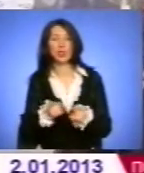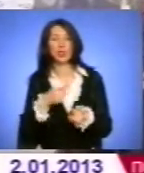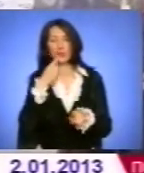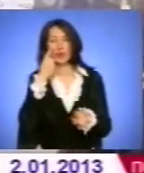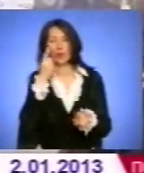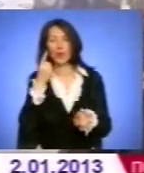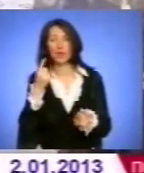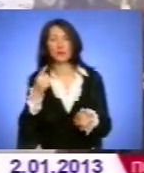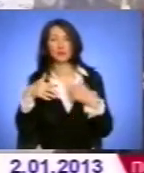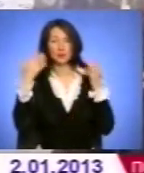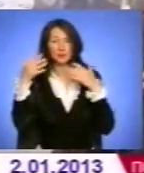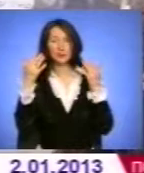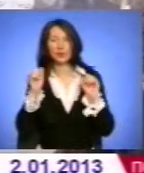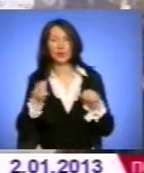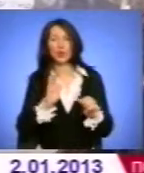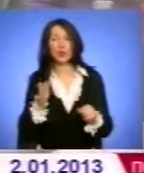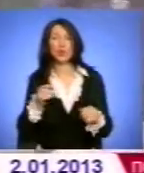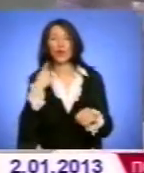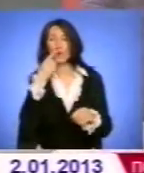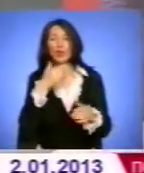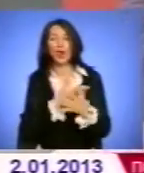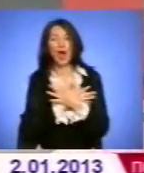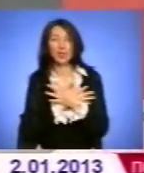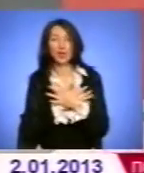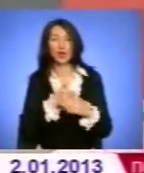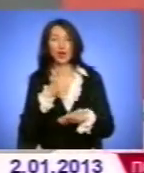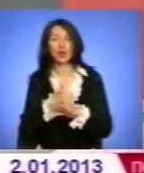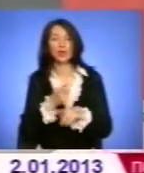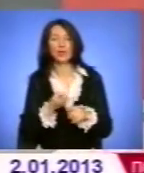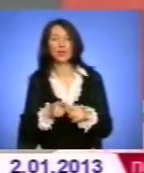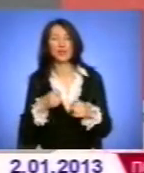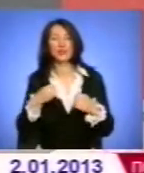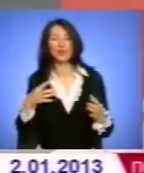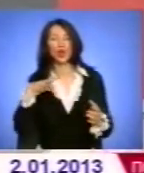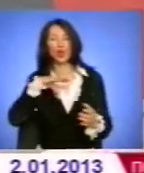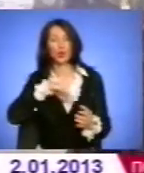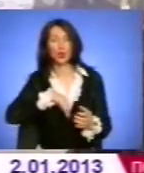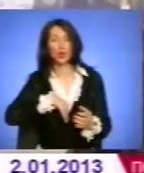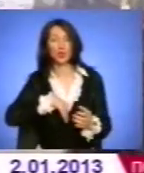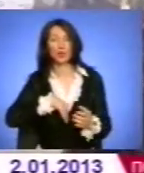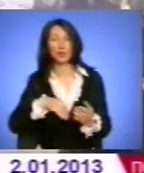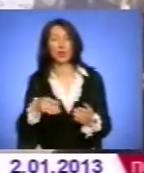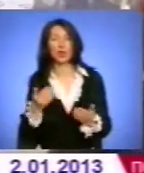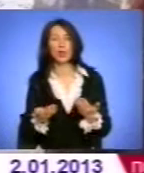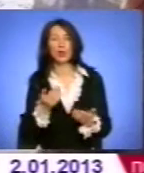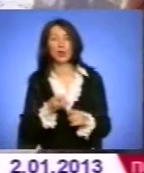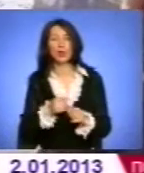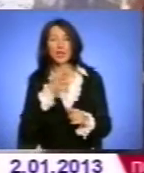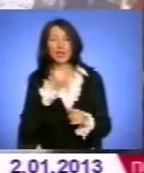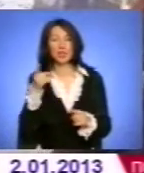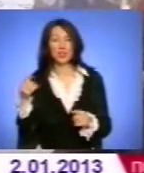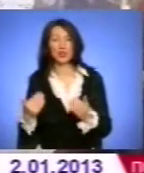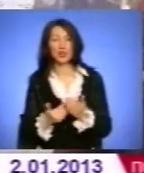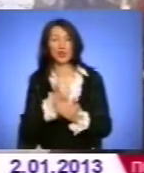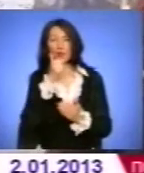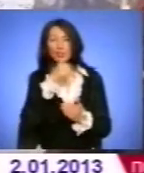і безшабашний, може бути в ролі ангела. Головне – це свято в душі, каже Анна Болдіна. Мабуть, цей час новорічно-різдвяний,